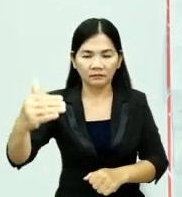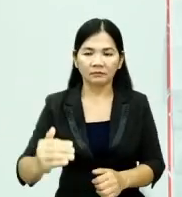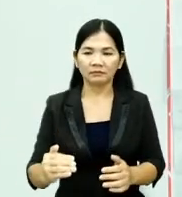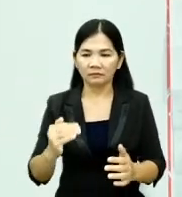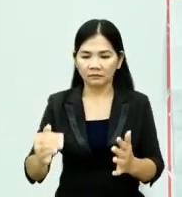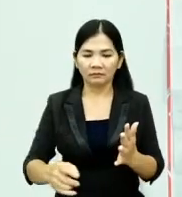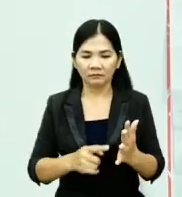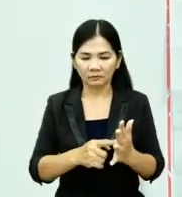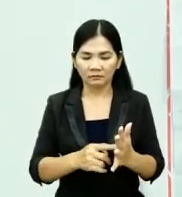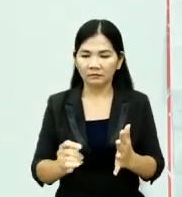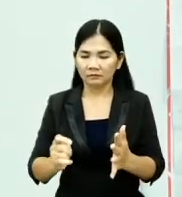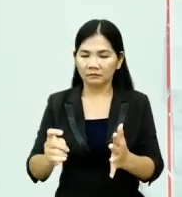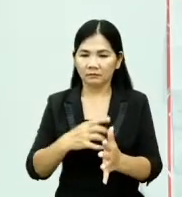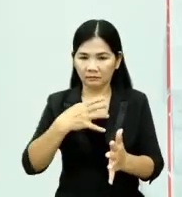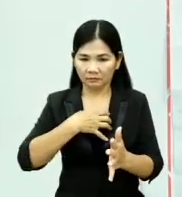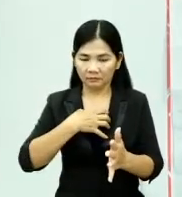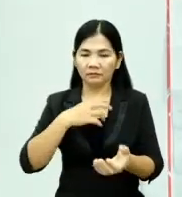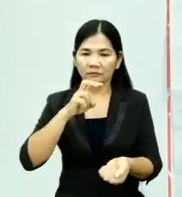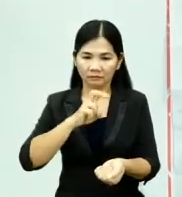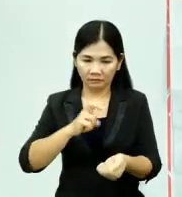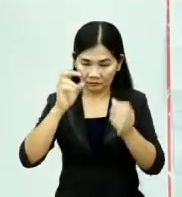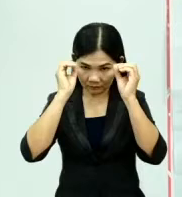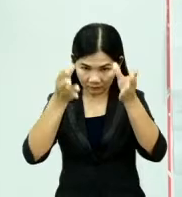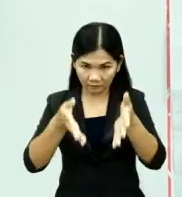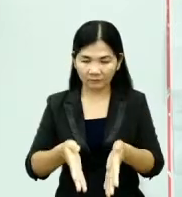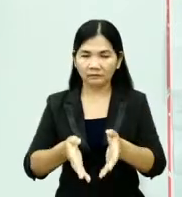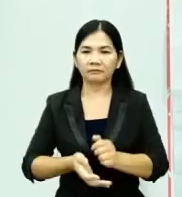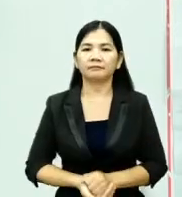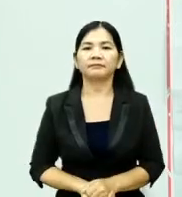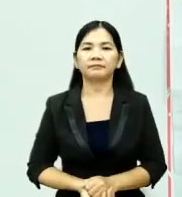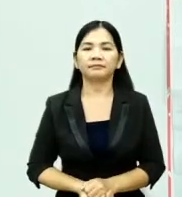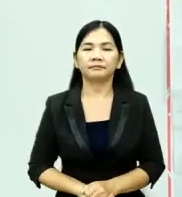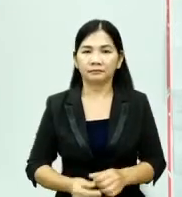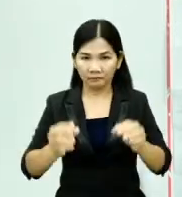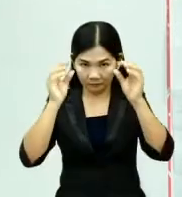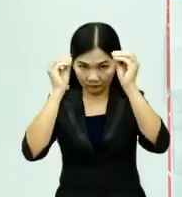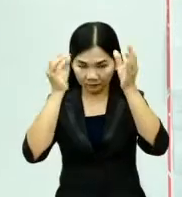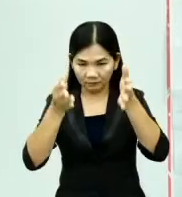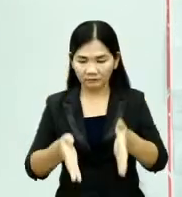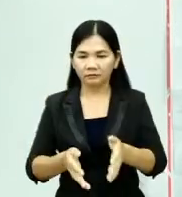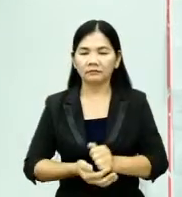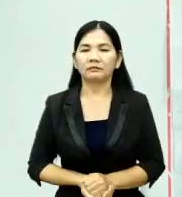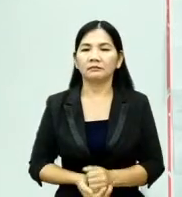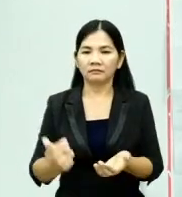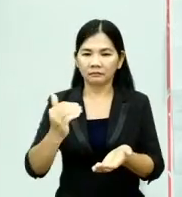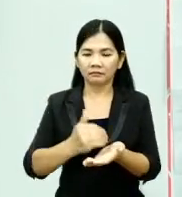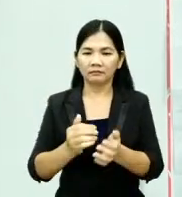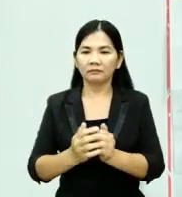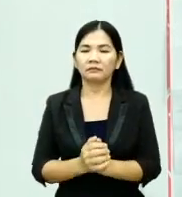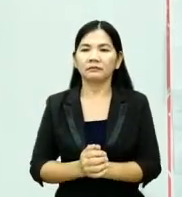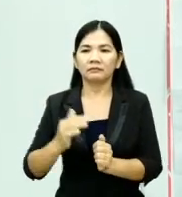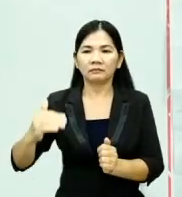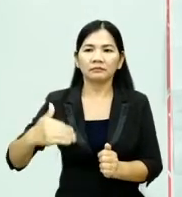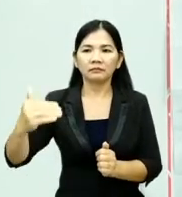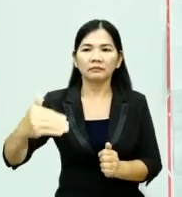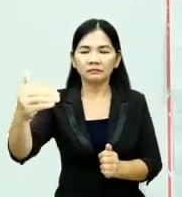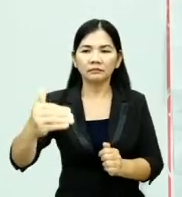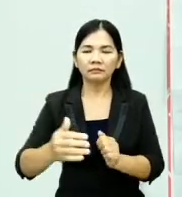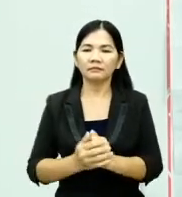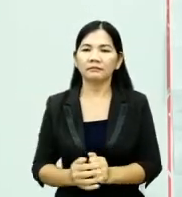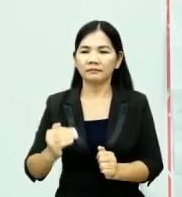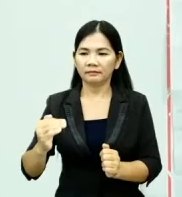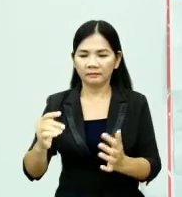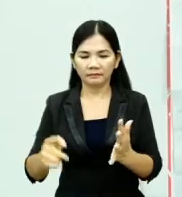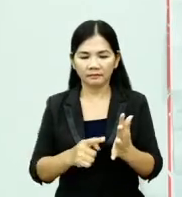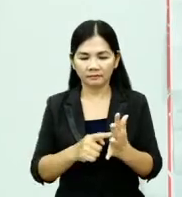khá chong thua chì kru bằng riền. Chà chứ tham một đoàn tiết đại căn tại chỗ bác bế là nà cốt